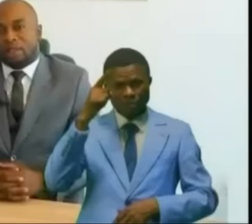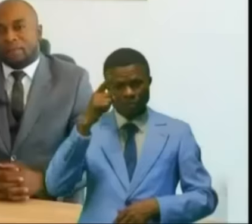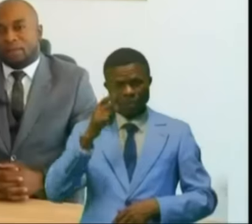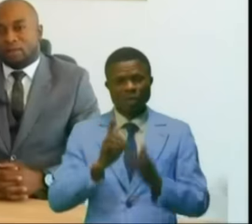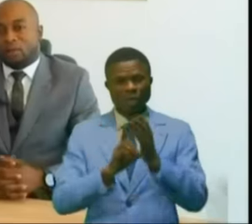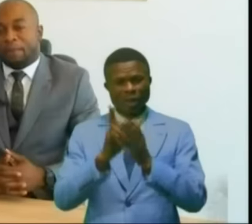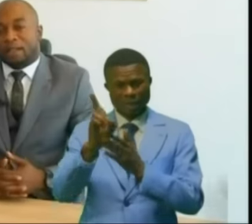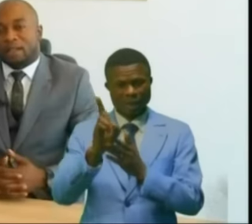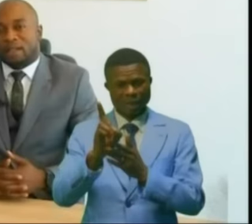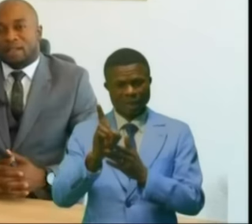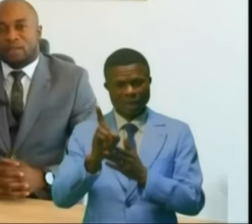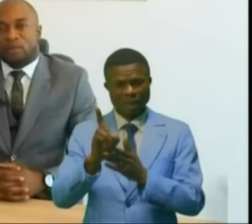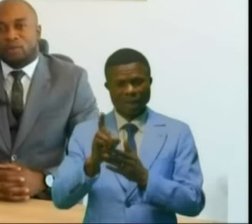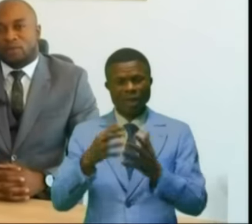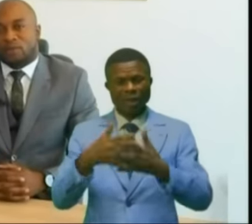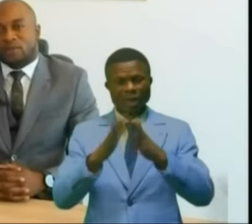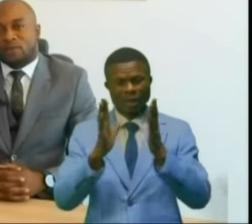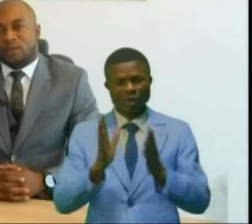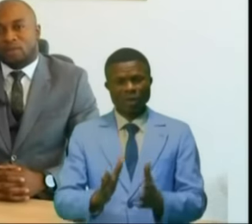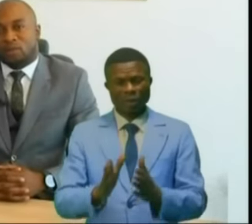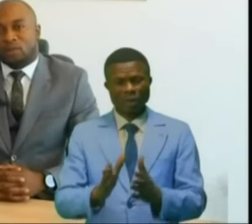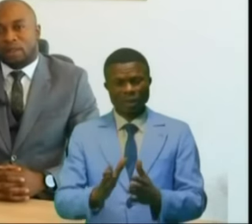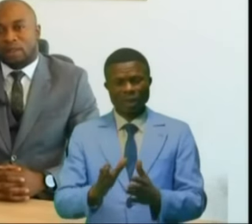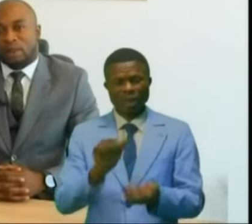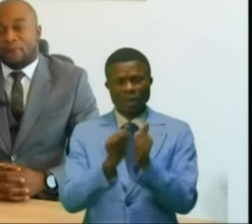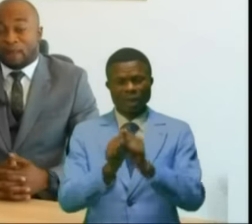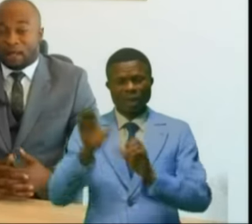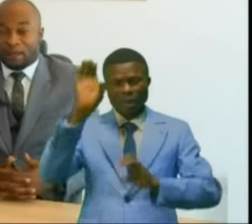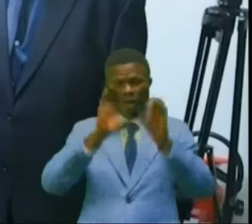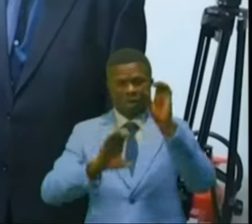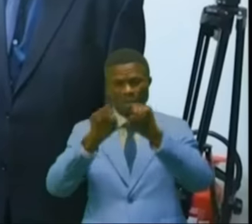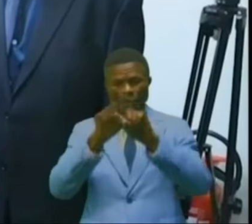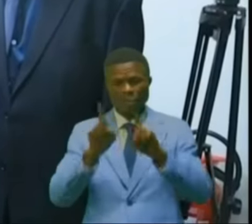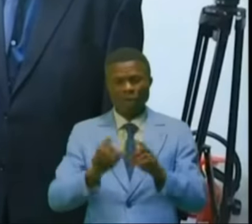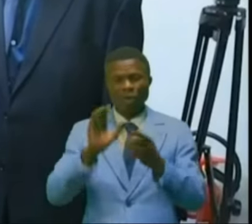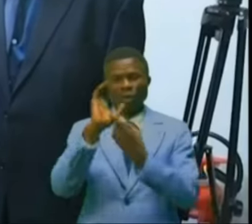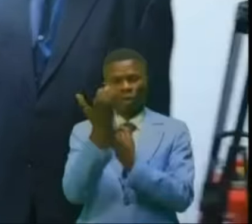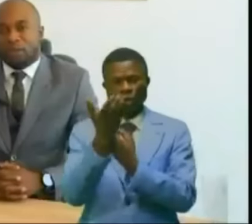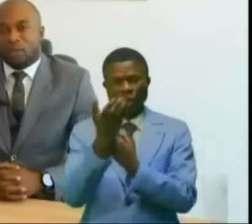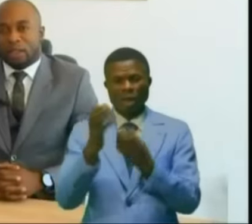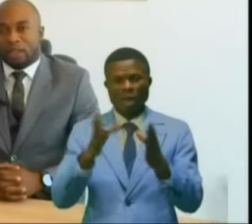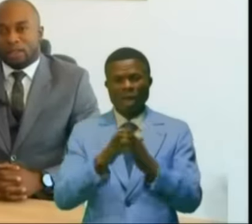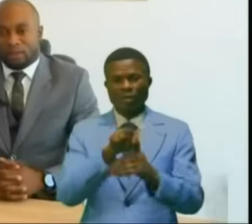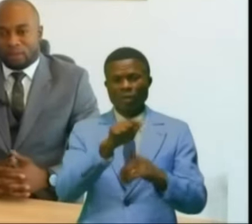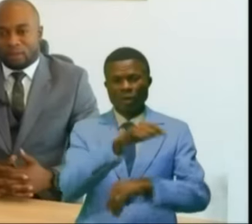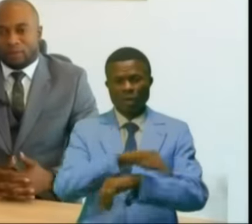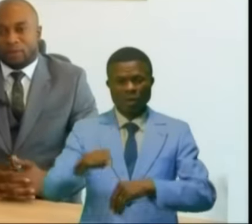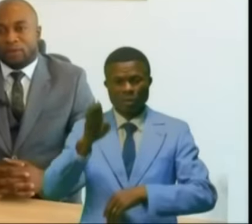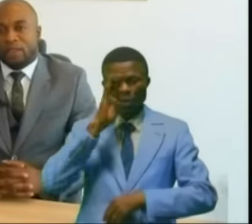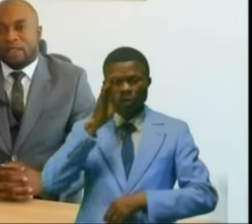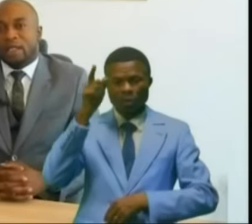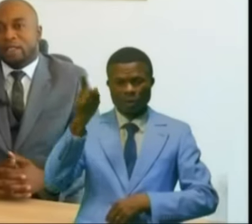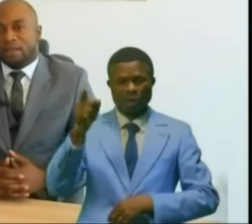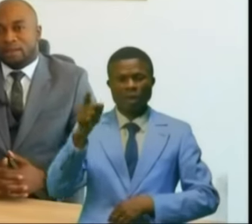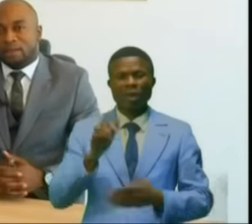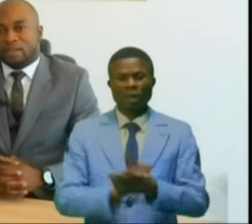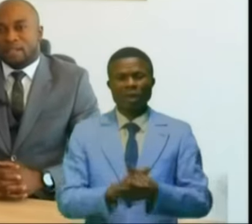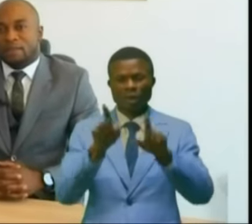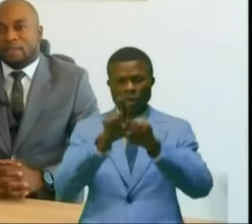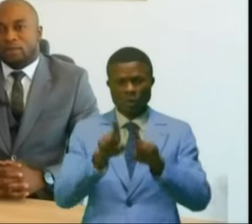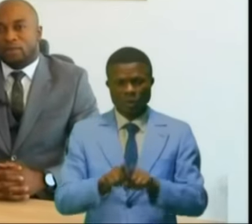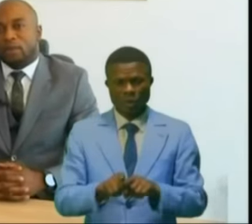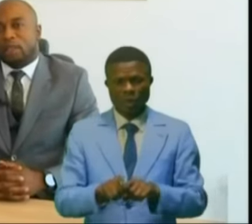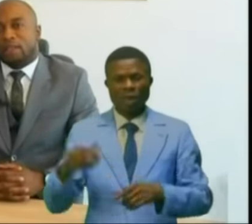booster ce qu'on appelle le partenariat d'un point de vue scientifique et culturel avec les établissements locaux de la Flandre et